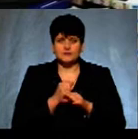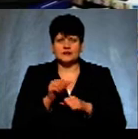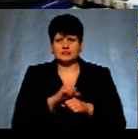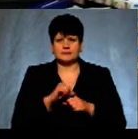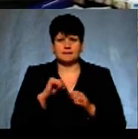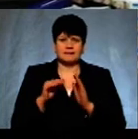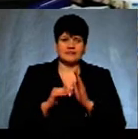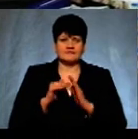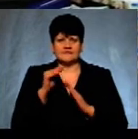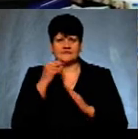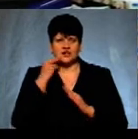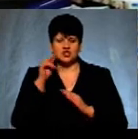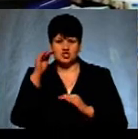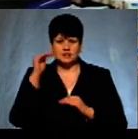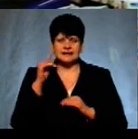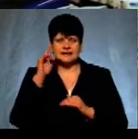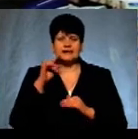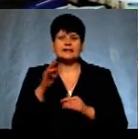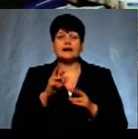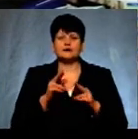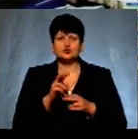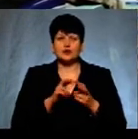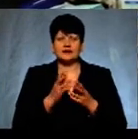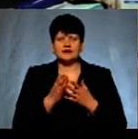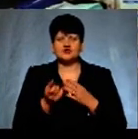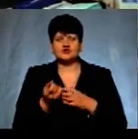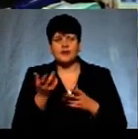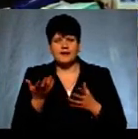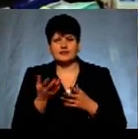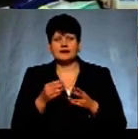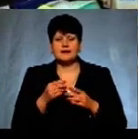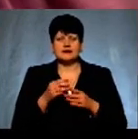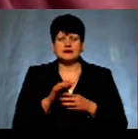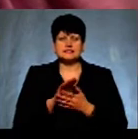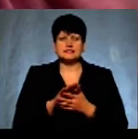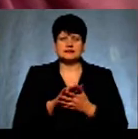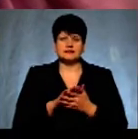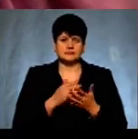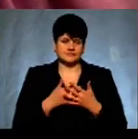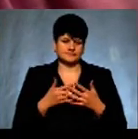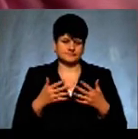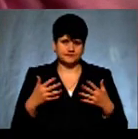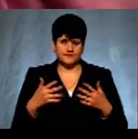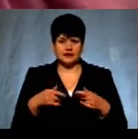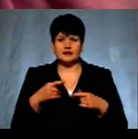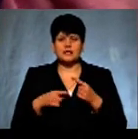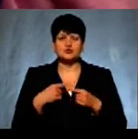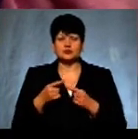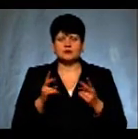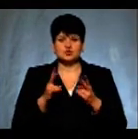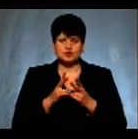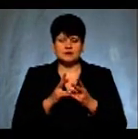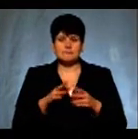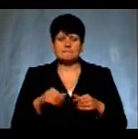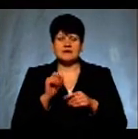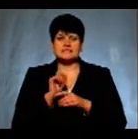підвищили, можливо, знали, де шукати саме роботу, які є джерела в нас, можливо, засоби масової інформації. Наступну зустріч Світлана Зборовська призначила